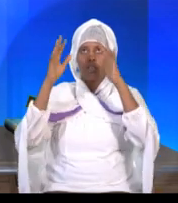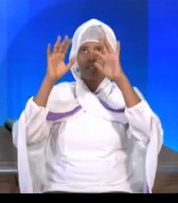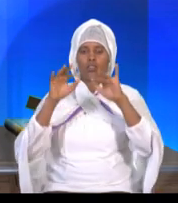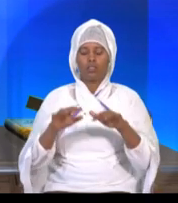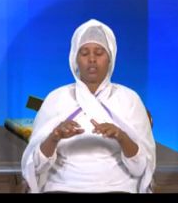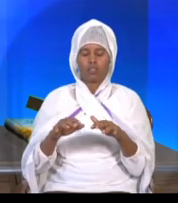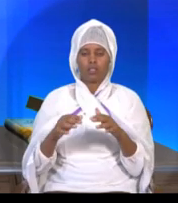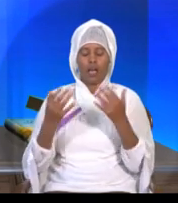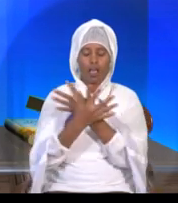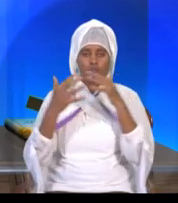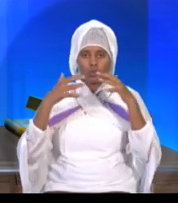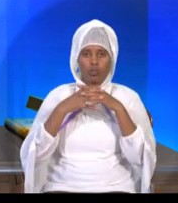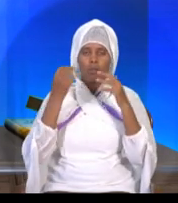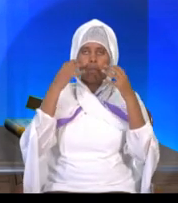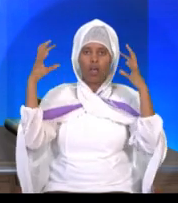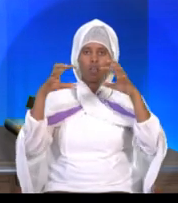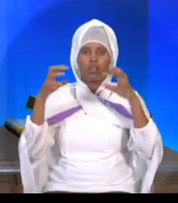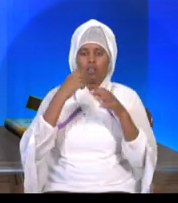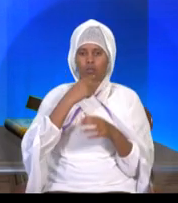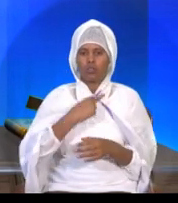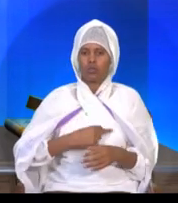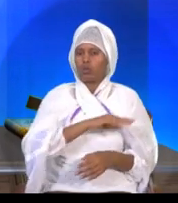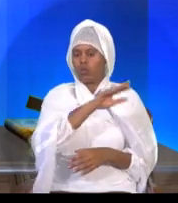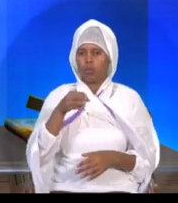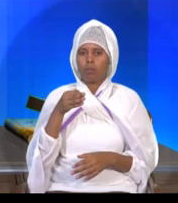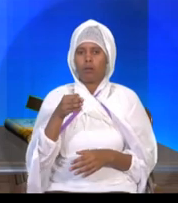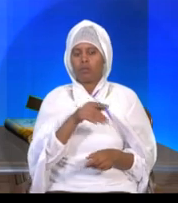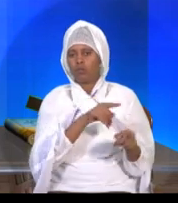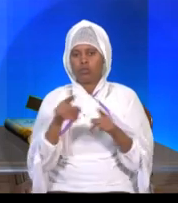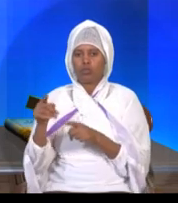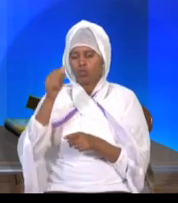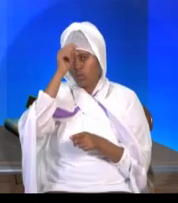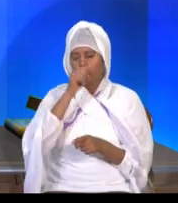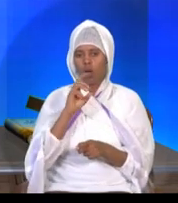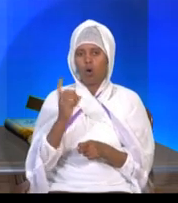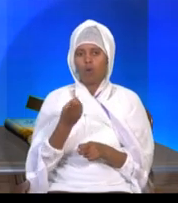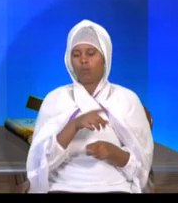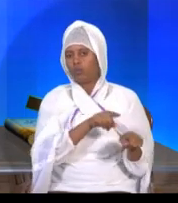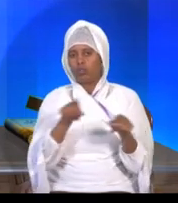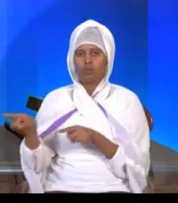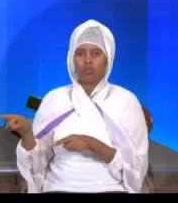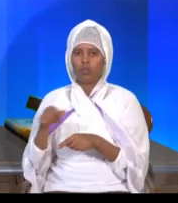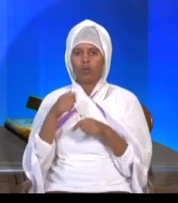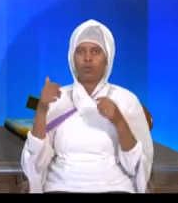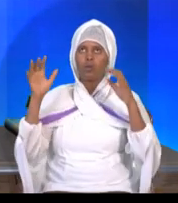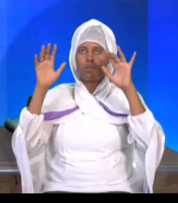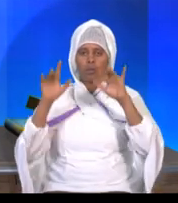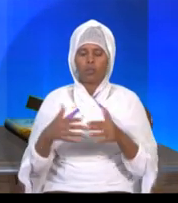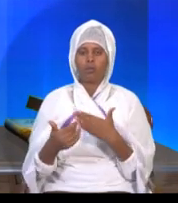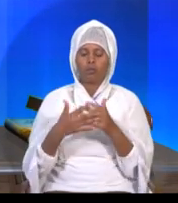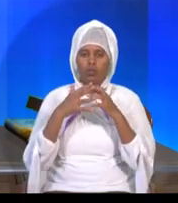ኢሎም ኩሎም ካህናት እቶም ጳጳስ ዝርከብዎም ከይዶም ንዕመ ፀሊልና ማይ እዋ ኣነ ሓጢኣተኛ